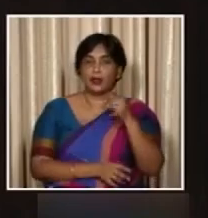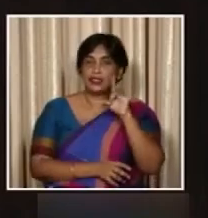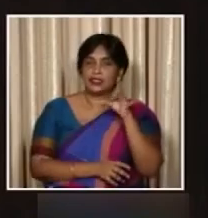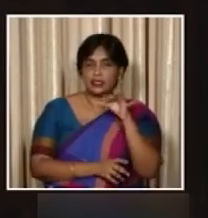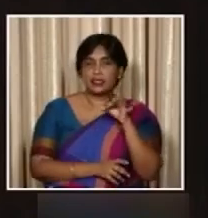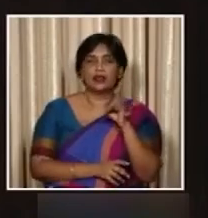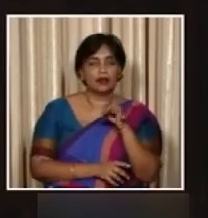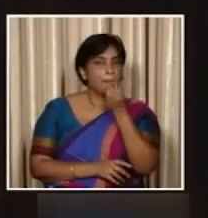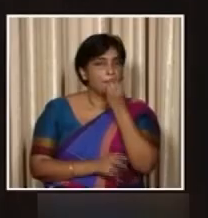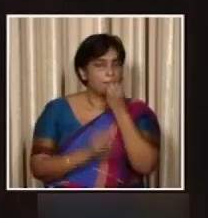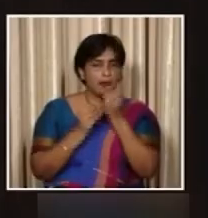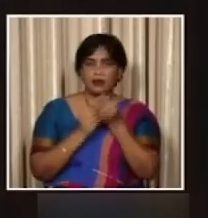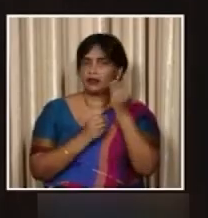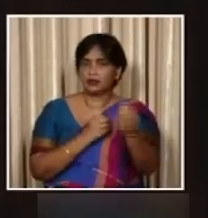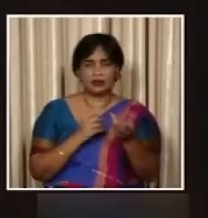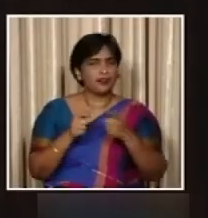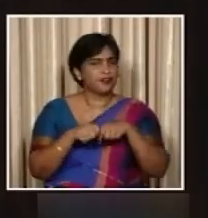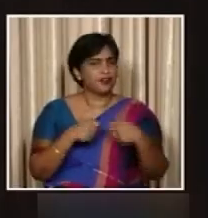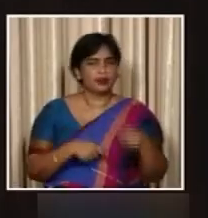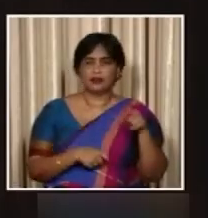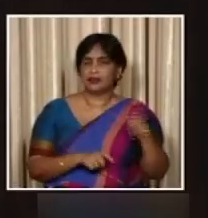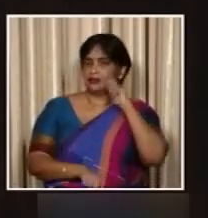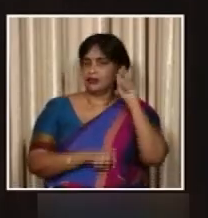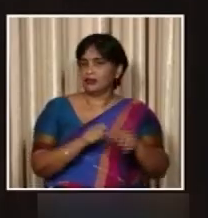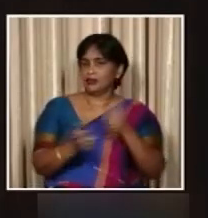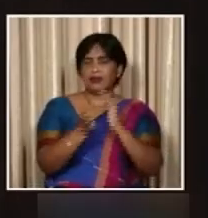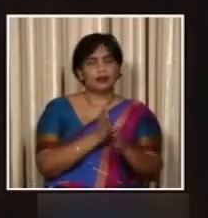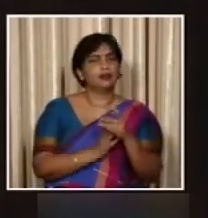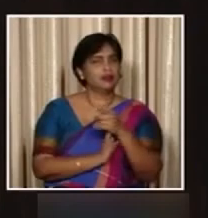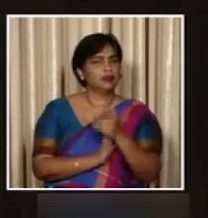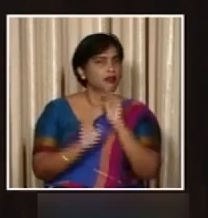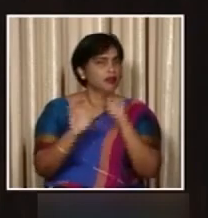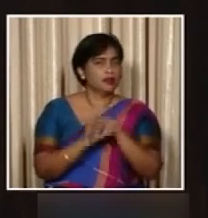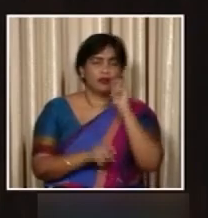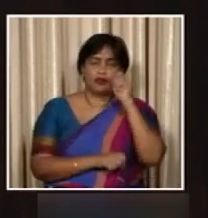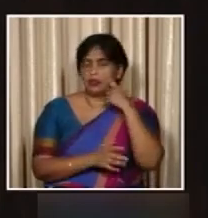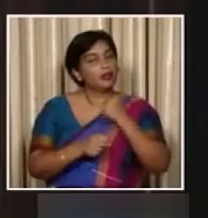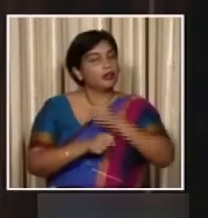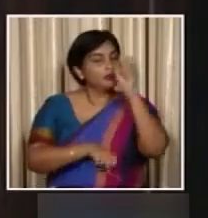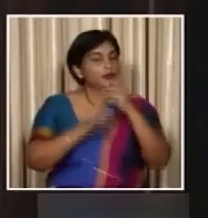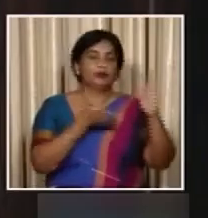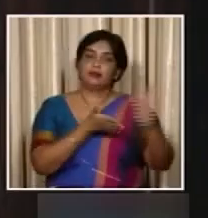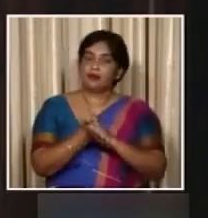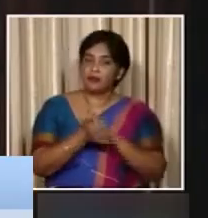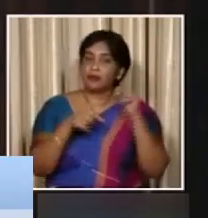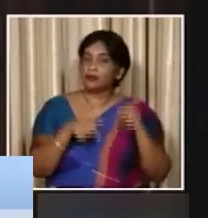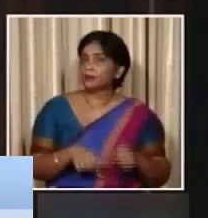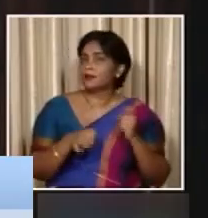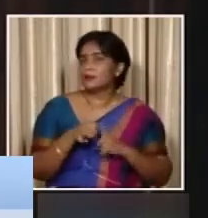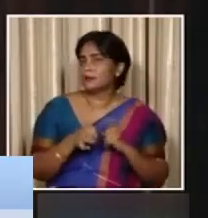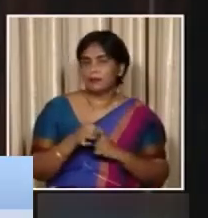වගේ දෙකකින් බත් එකක් දෙන්න පියදම් කරලා මේ මිනිස්සුන්ට ඒ සහන දෙන්න අර මැදිහත් වෙන මිනිස්සුත් අපහසුතාවයට පත් වෙලා තියෙනවා. අද දැන් තියෙන පස්සේ තමයි